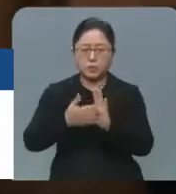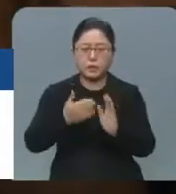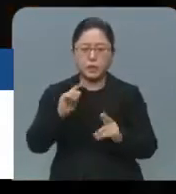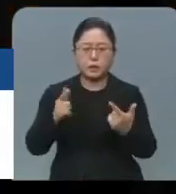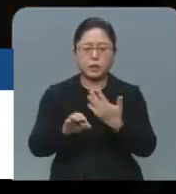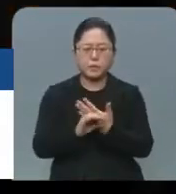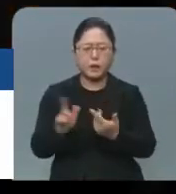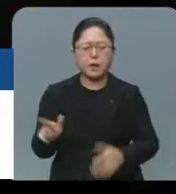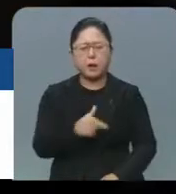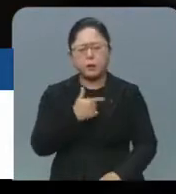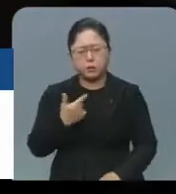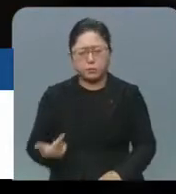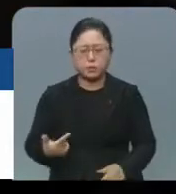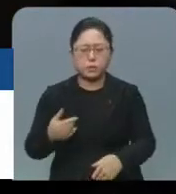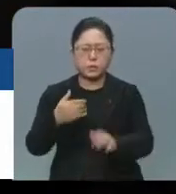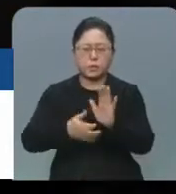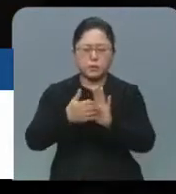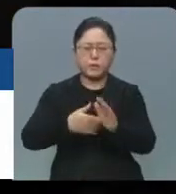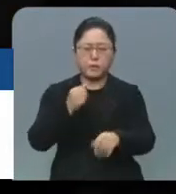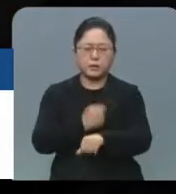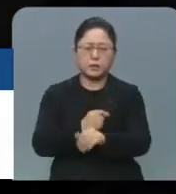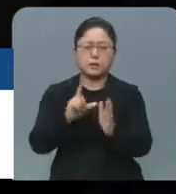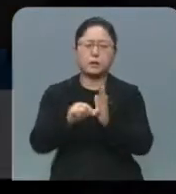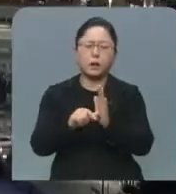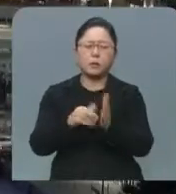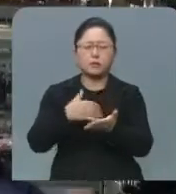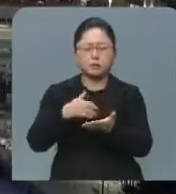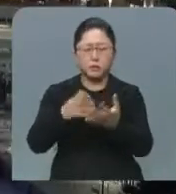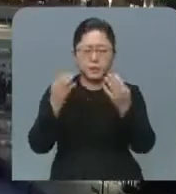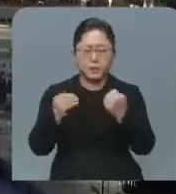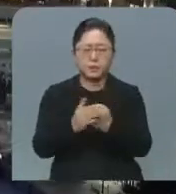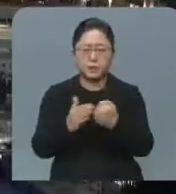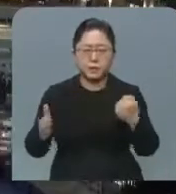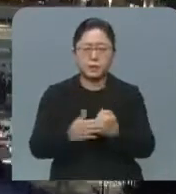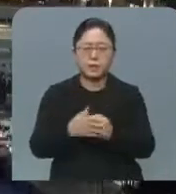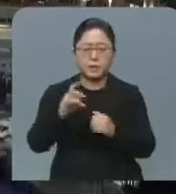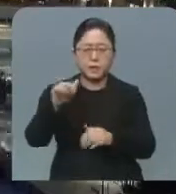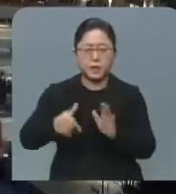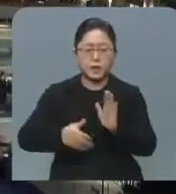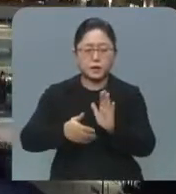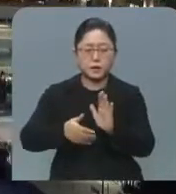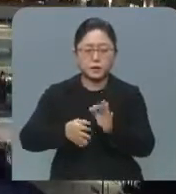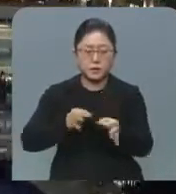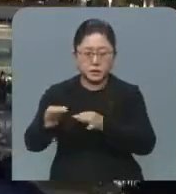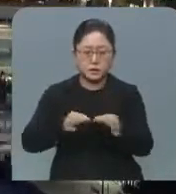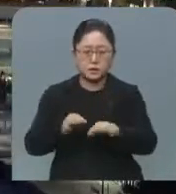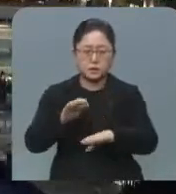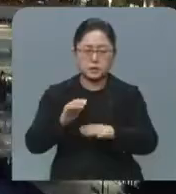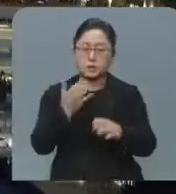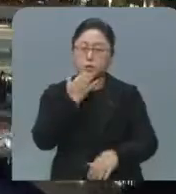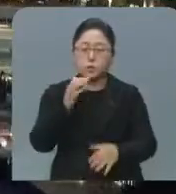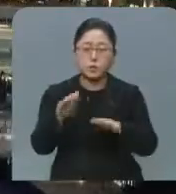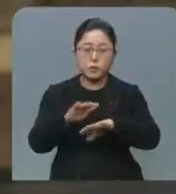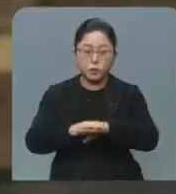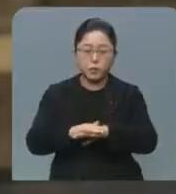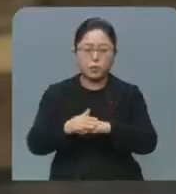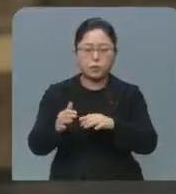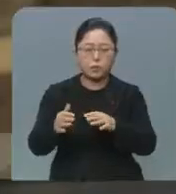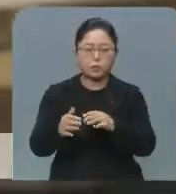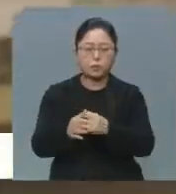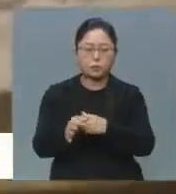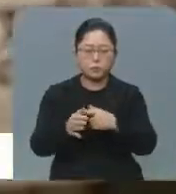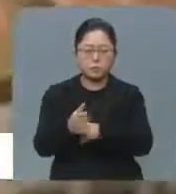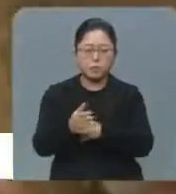하루 정도로 경매해야 되고요. 시간이 건수가 많아서. 가락시장을 관리하는 서울농수산식품공사가